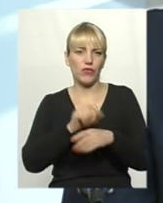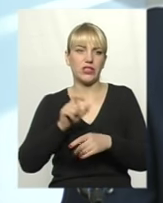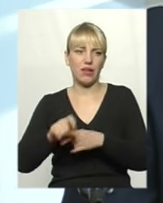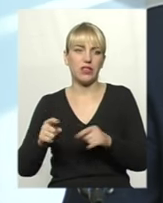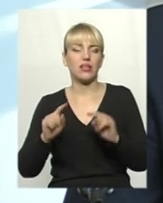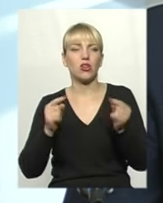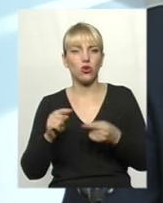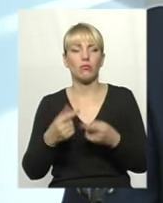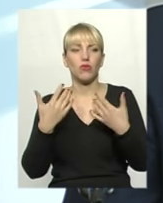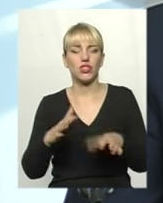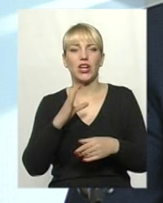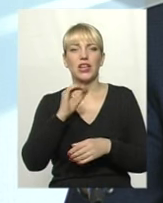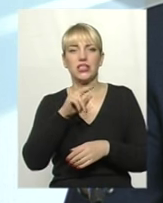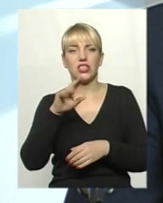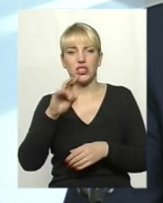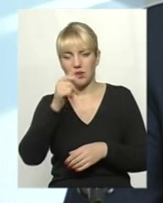Тому